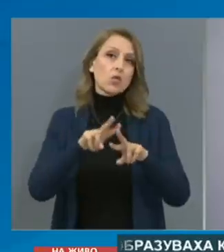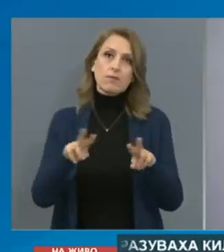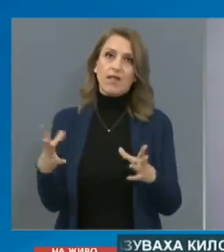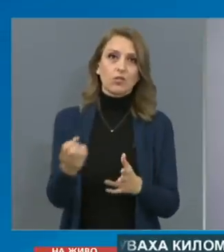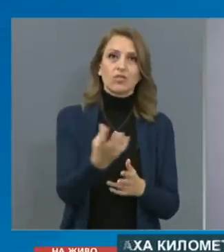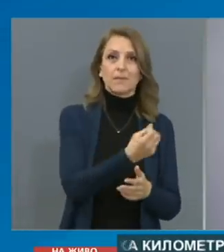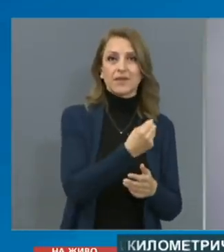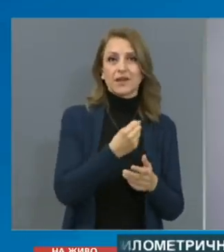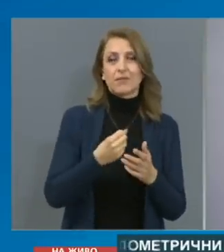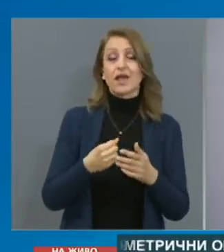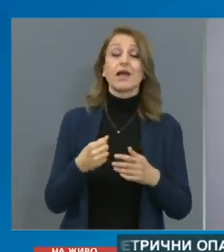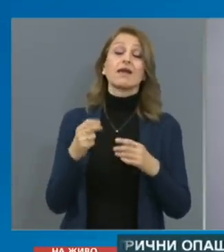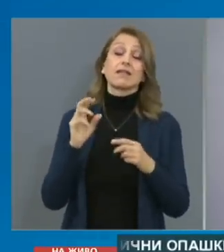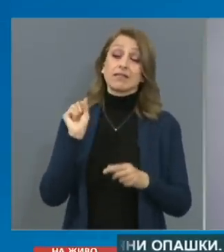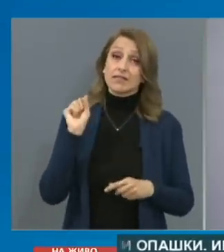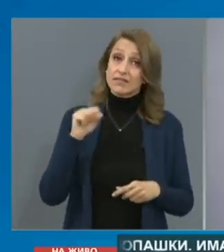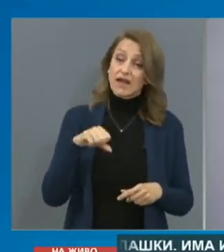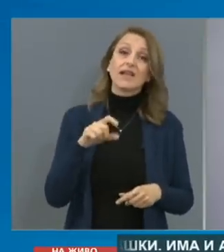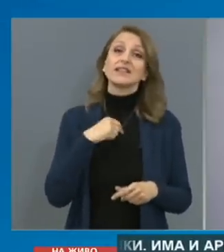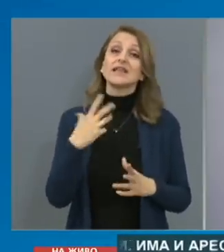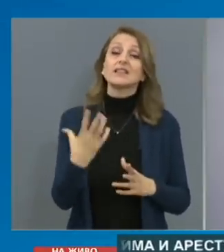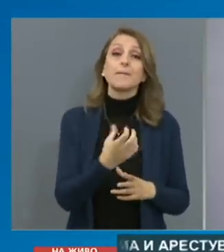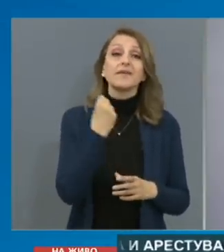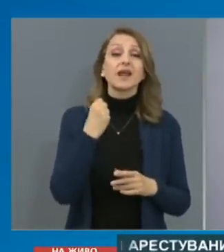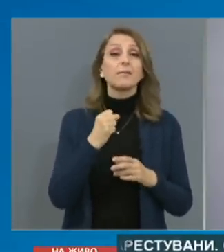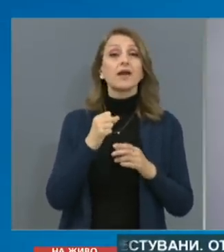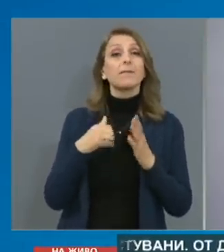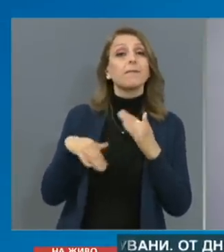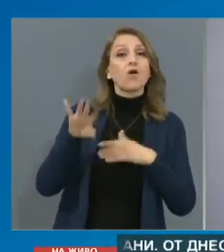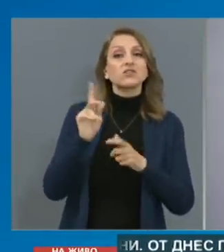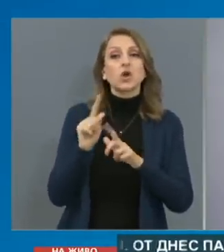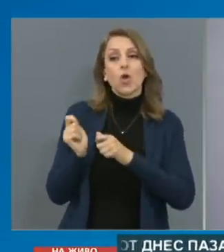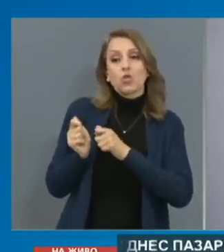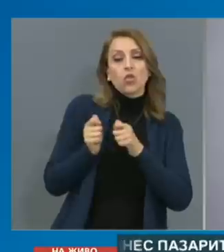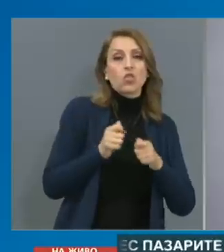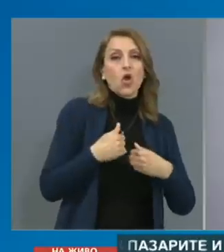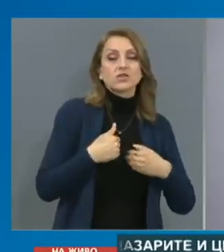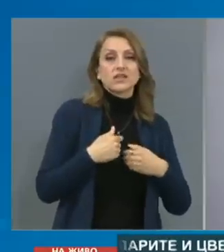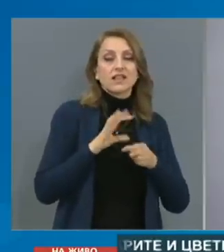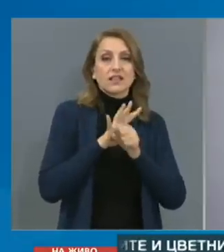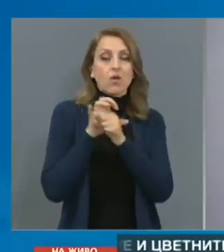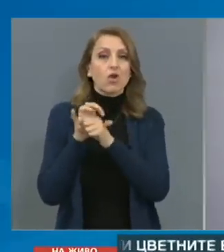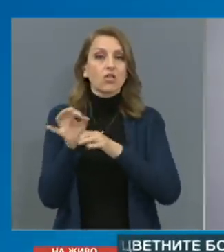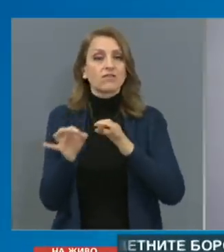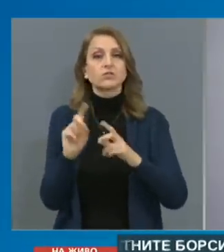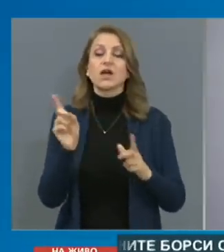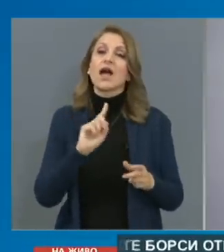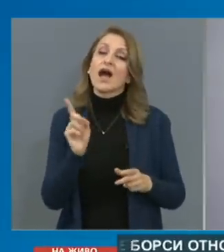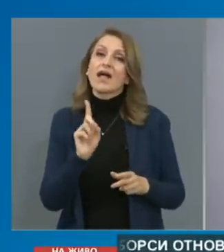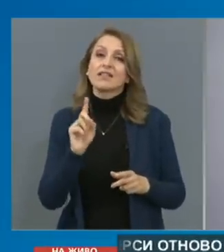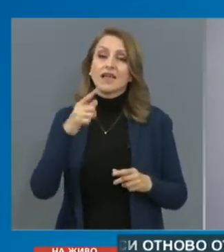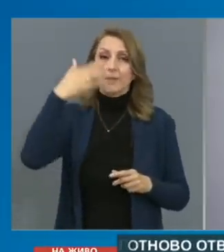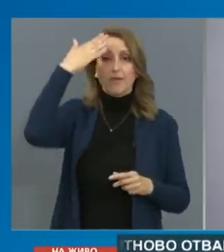Откриваме повече носители, а не болни, а ние говорим за болни все пак.